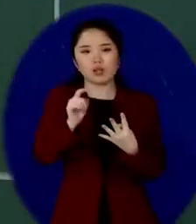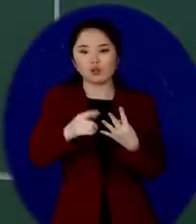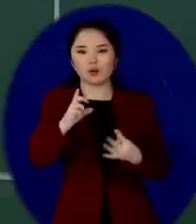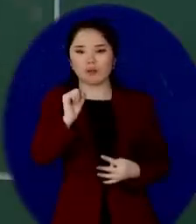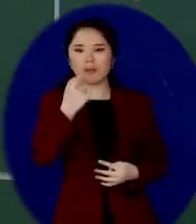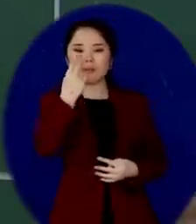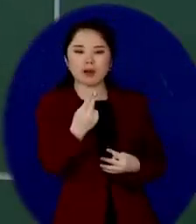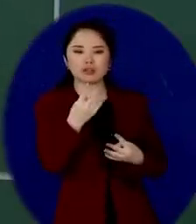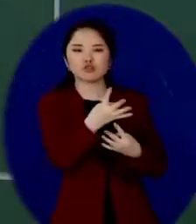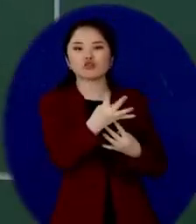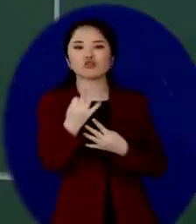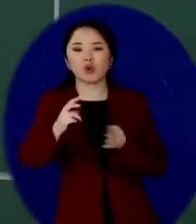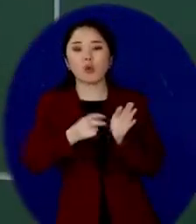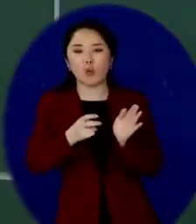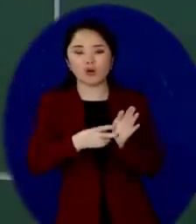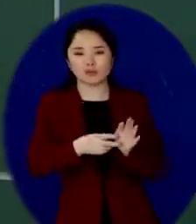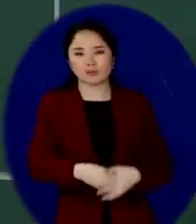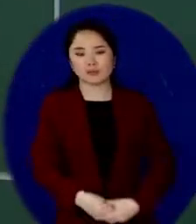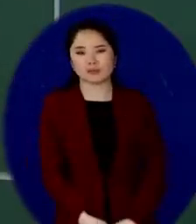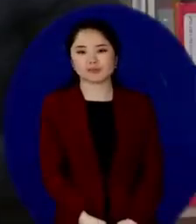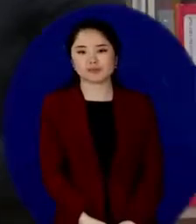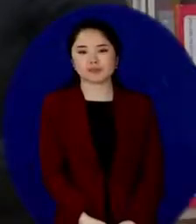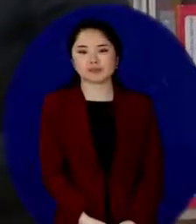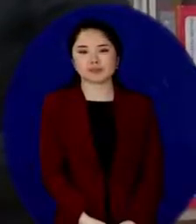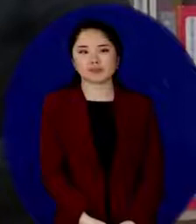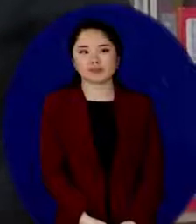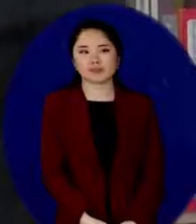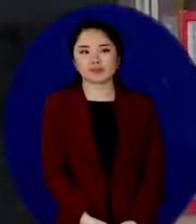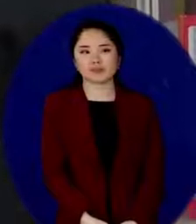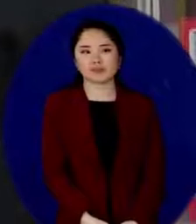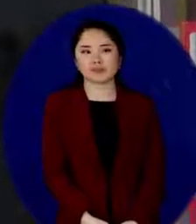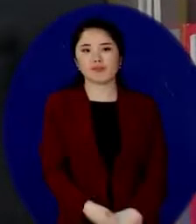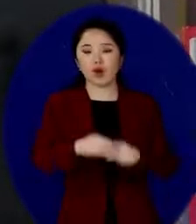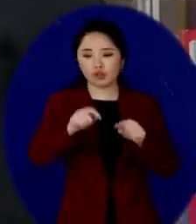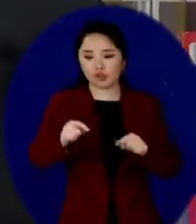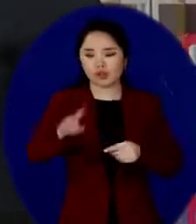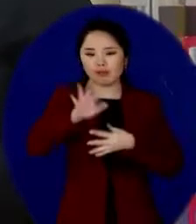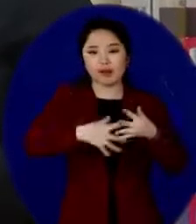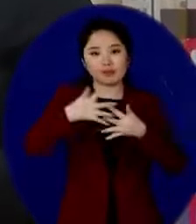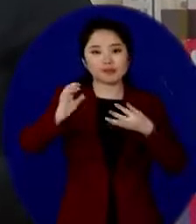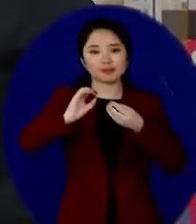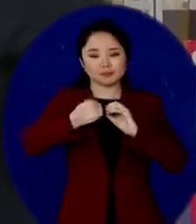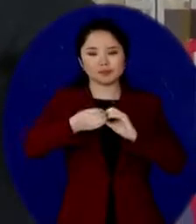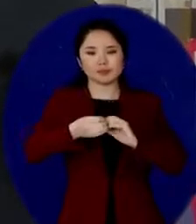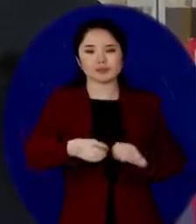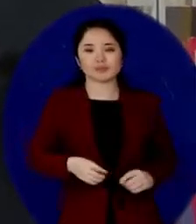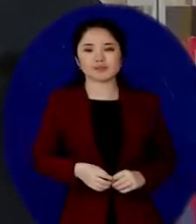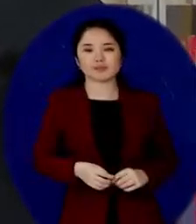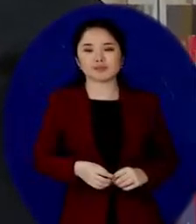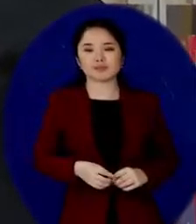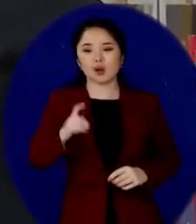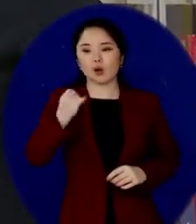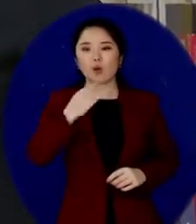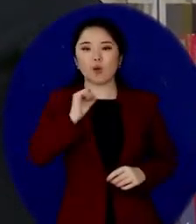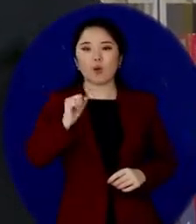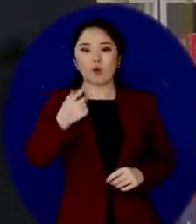багцын тоондоо хуваасан үлдэл ах нэ. Одоо энэ үлдлээ бүгдээрээ хүснэгтэндээ тэмдэглэе. За,